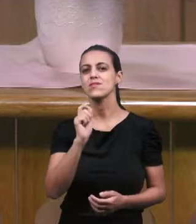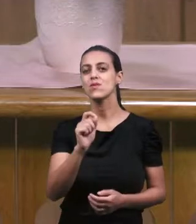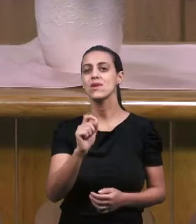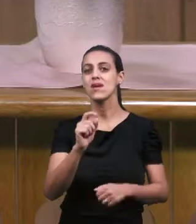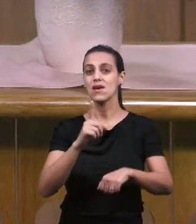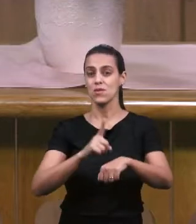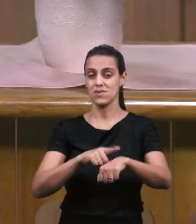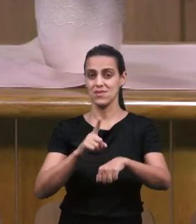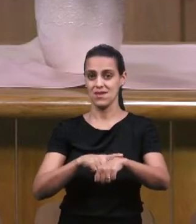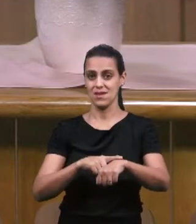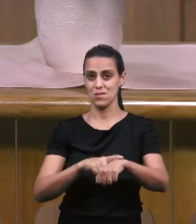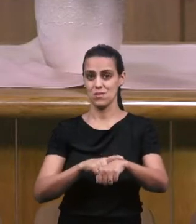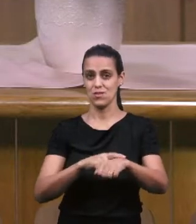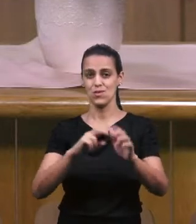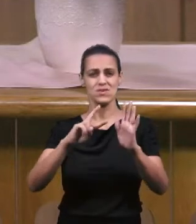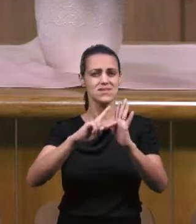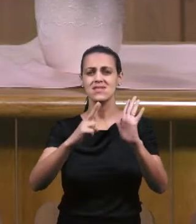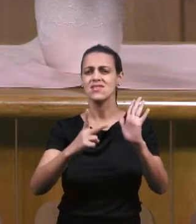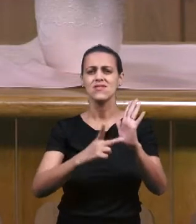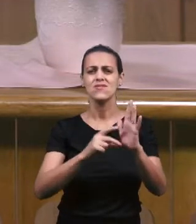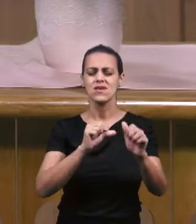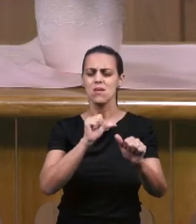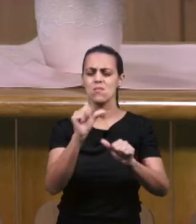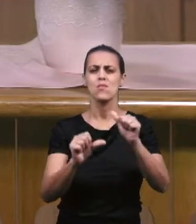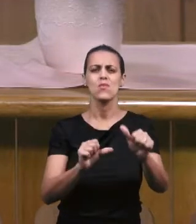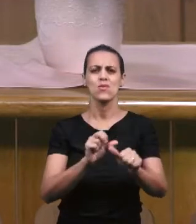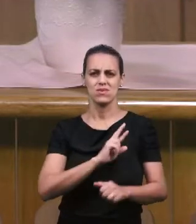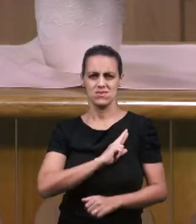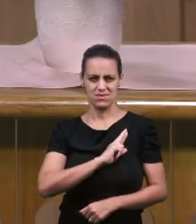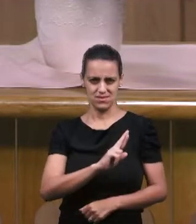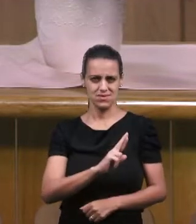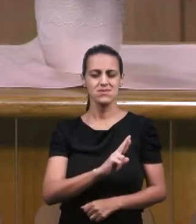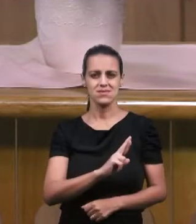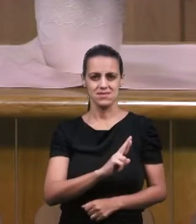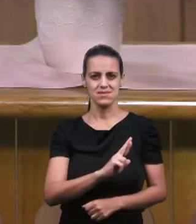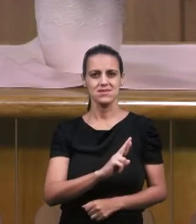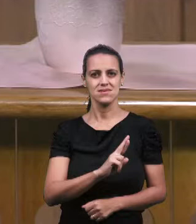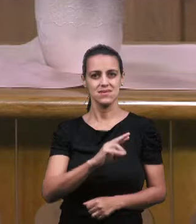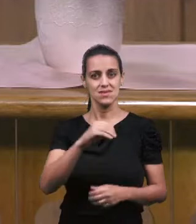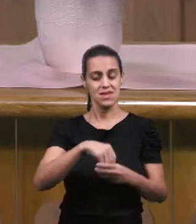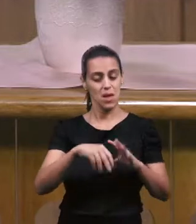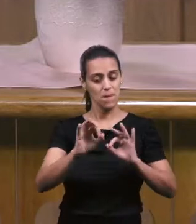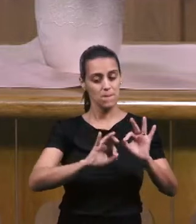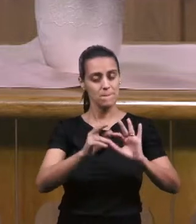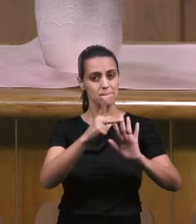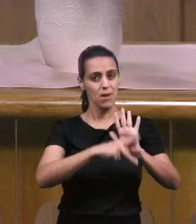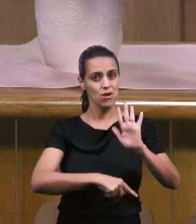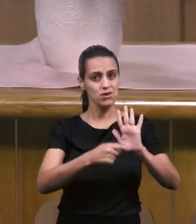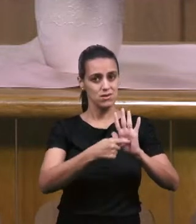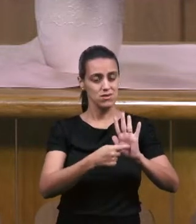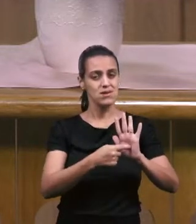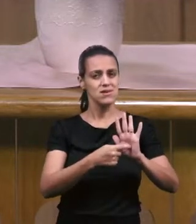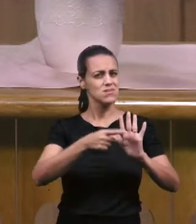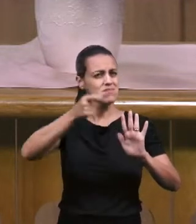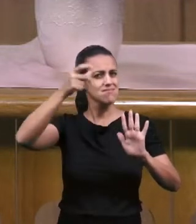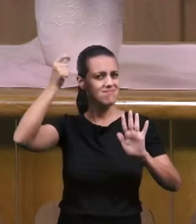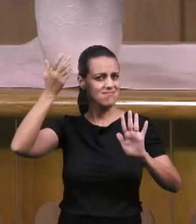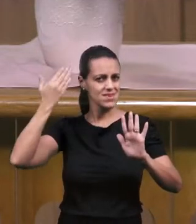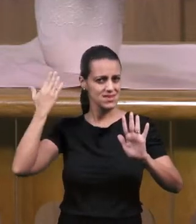la signification de la réforme, à l'intérieur du projet qui a existé dans cette